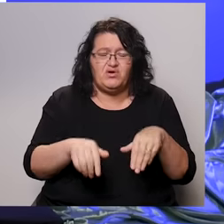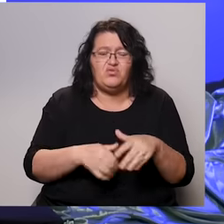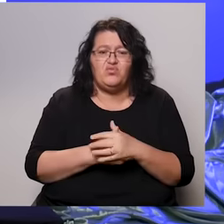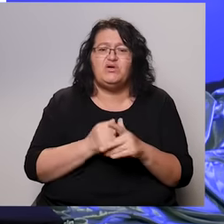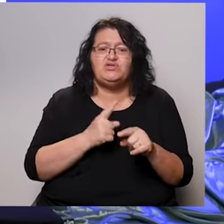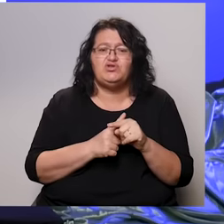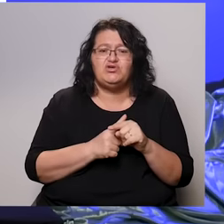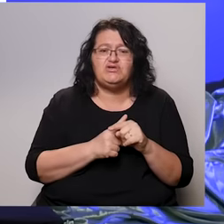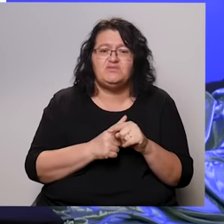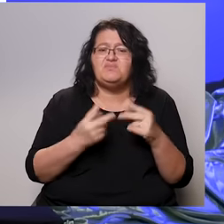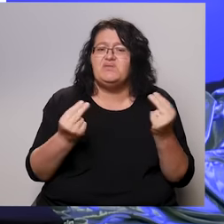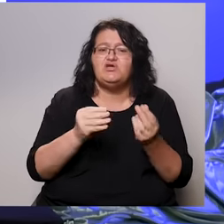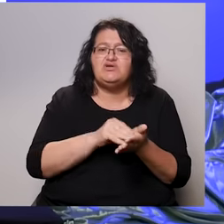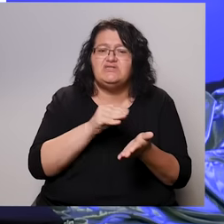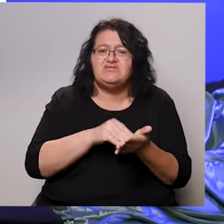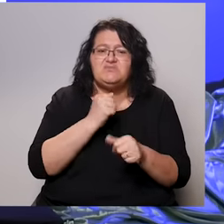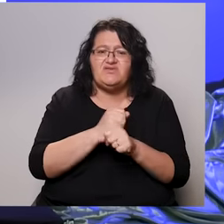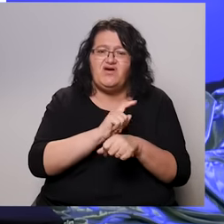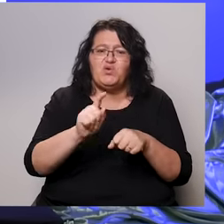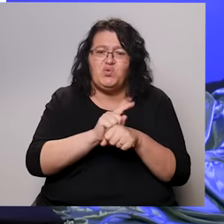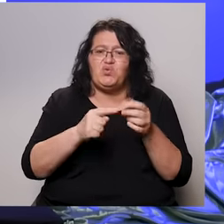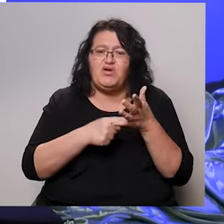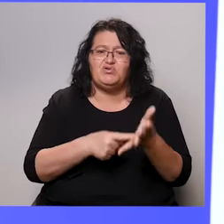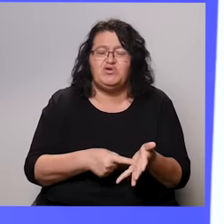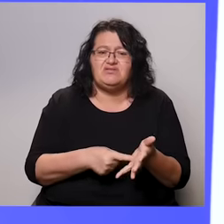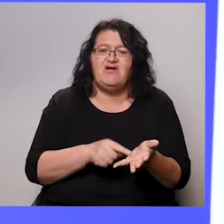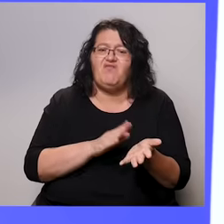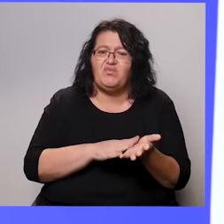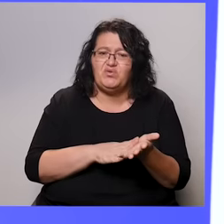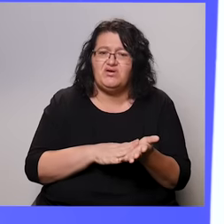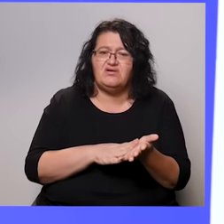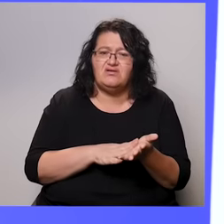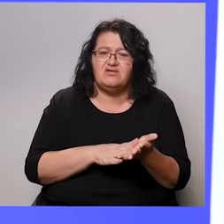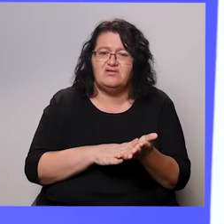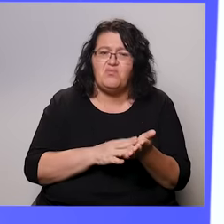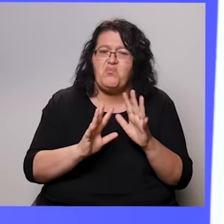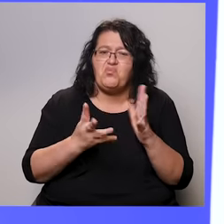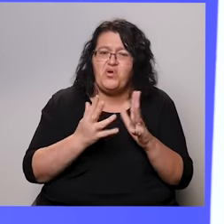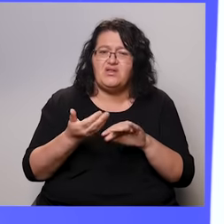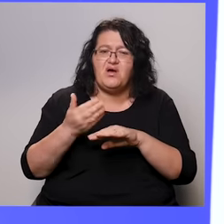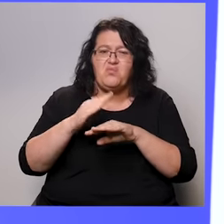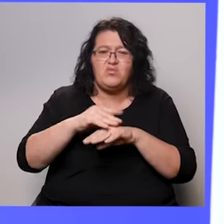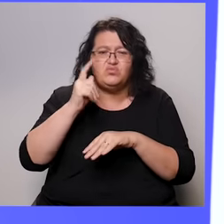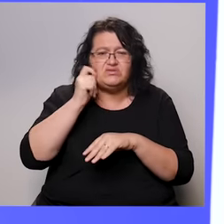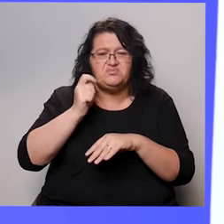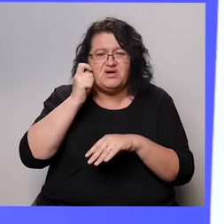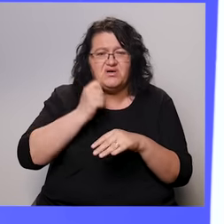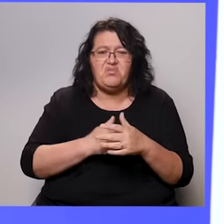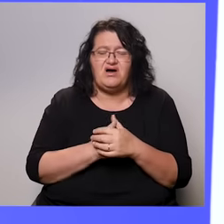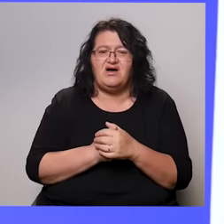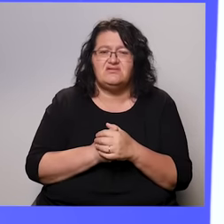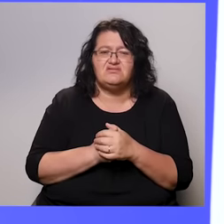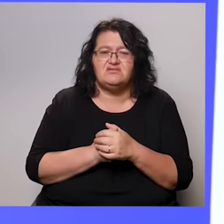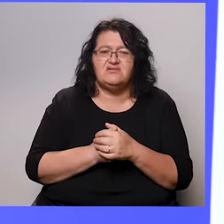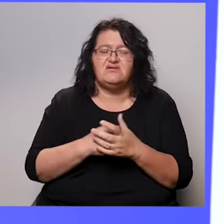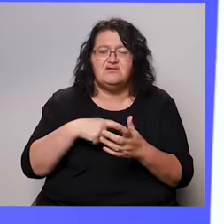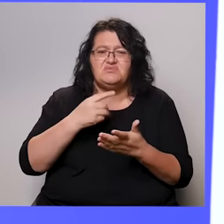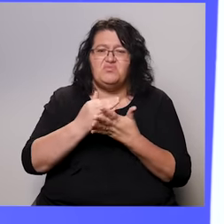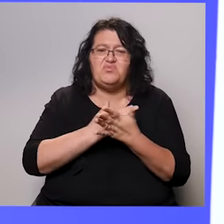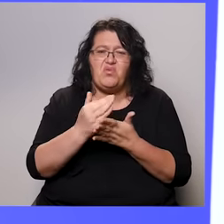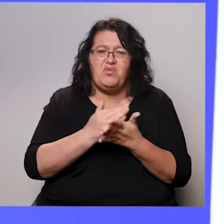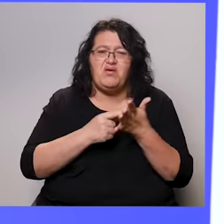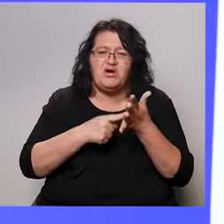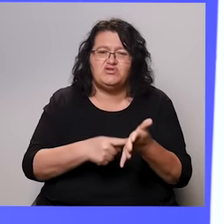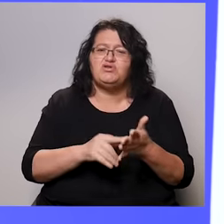Și de ce simt să fac lucrul acesta este faptul că probabil mai mulți bărbați se confruntă cu